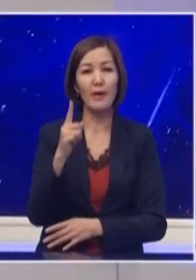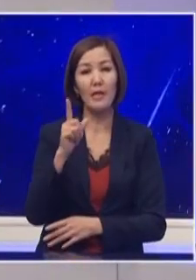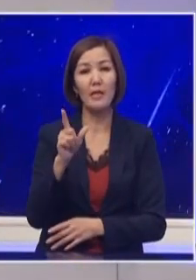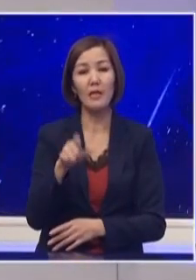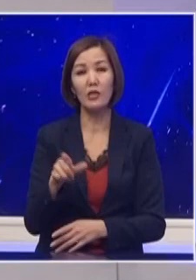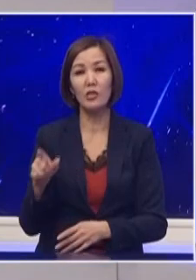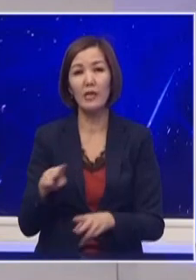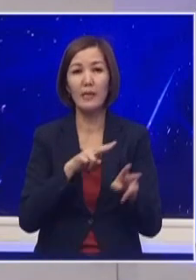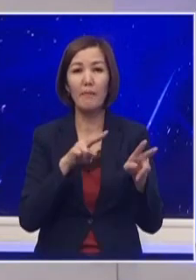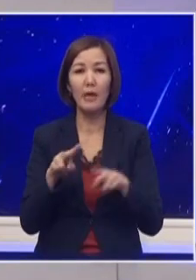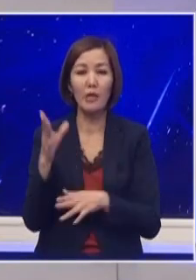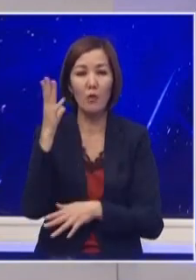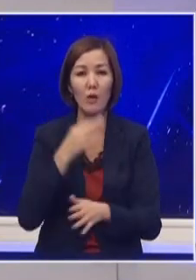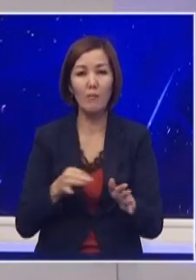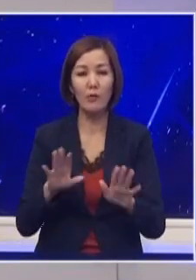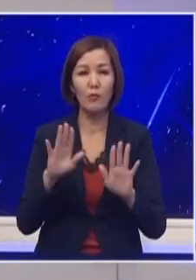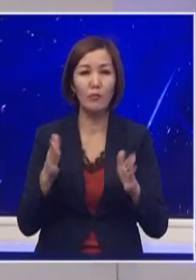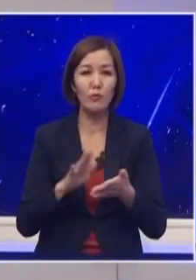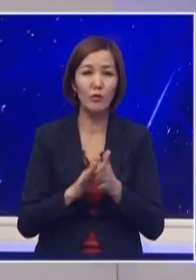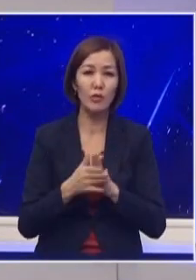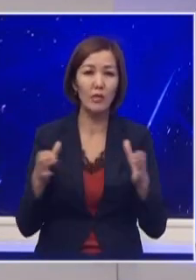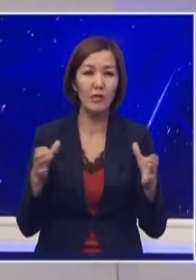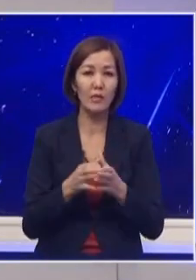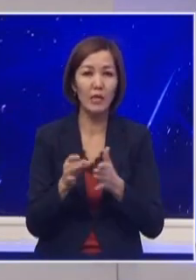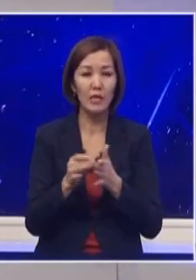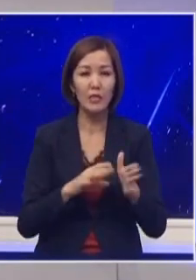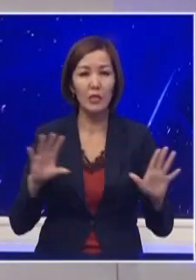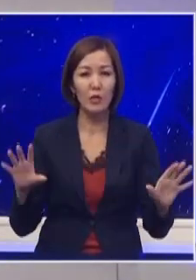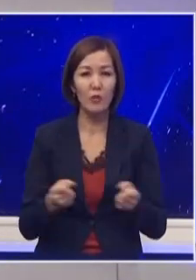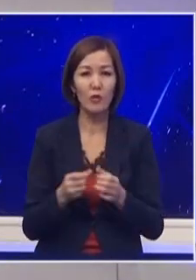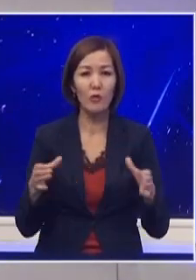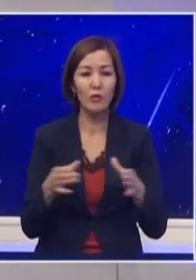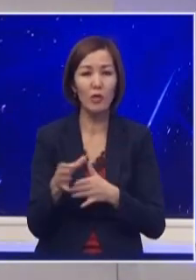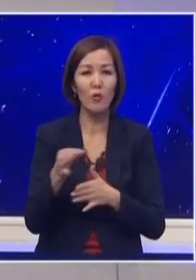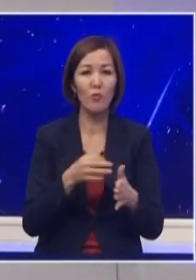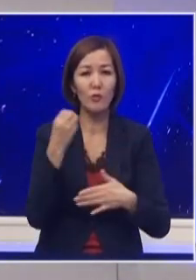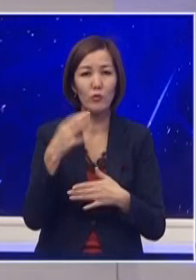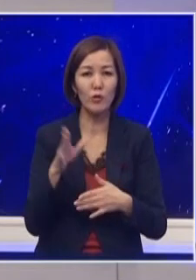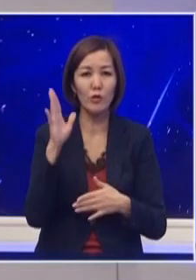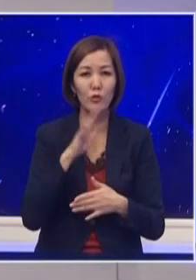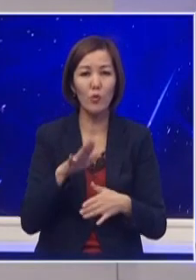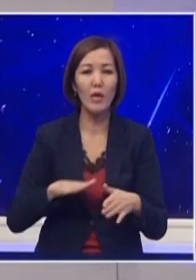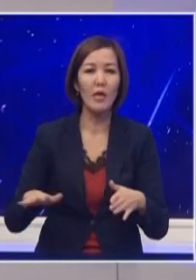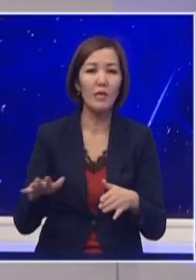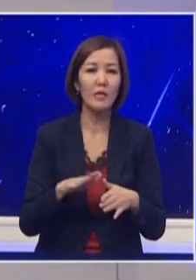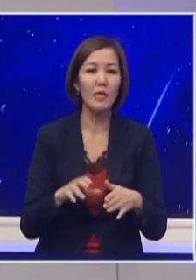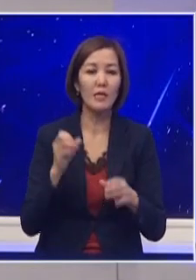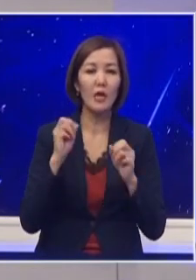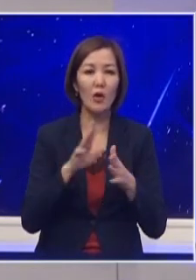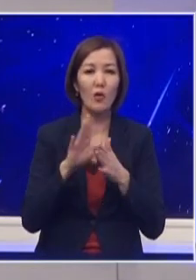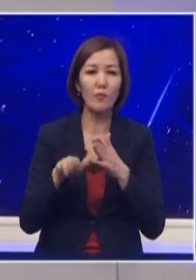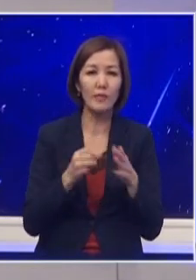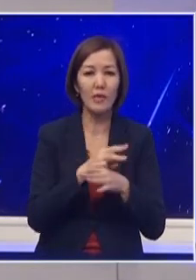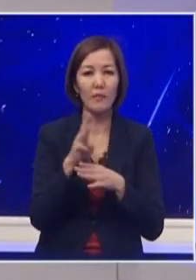Балықшыларды бақылау Алматы облысы төтенше жағдайлар департаментінің жедел құтқару жасағы облыс орталығының су айдындарында